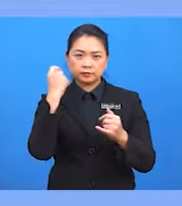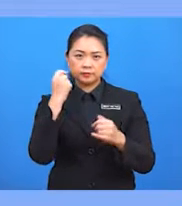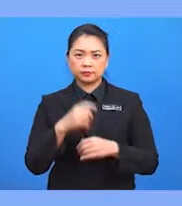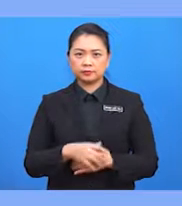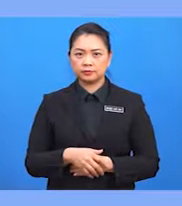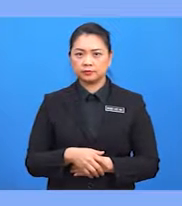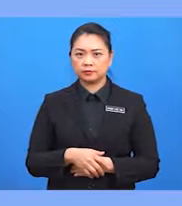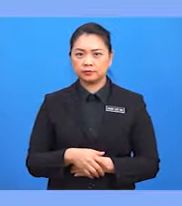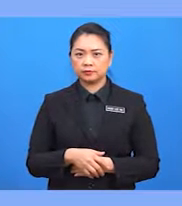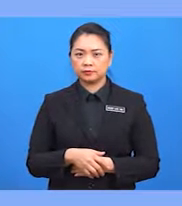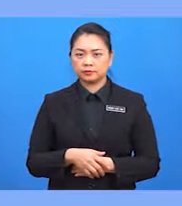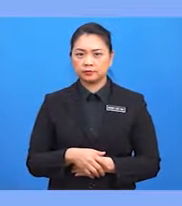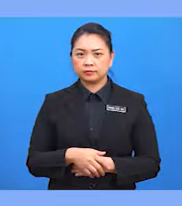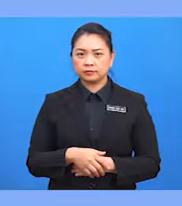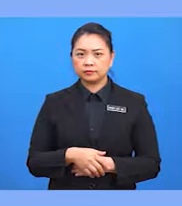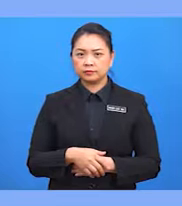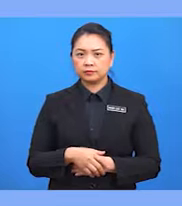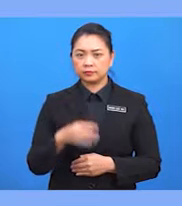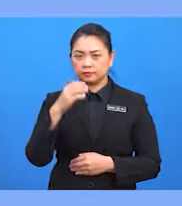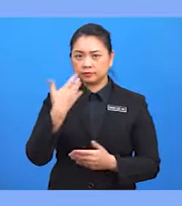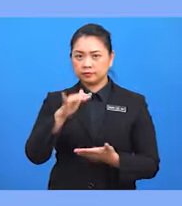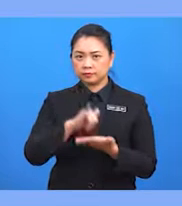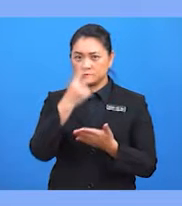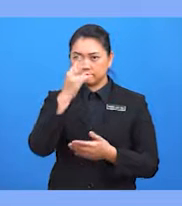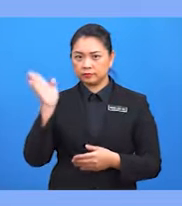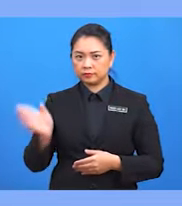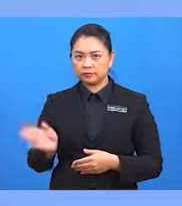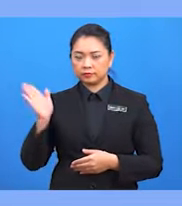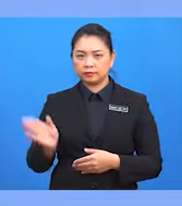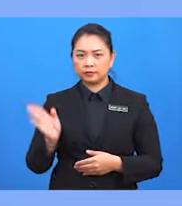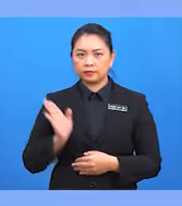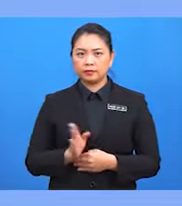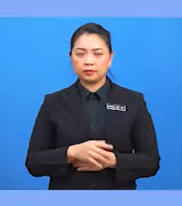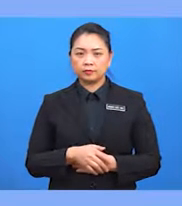Okey, kemudian make selection dan cut control X.